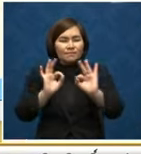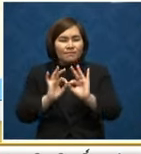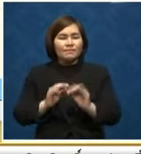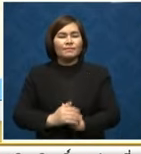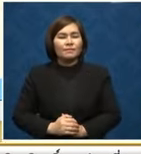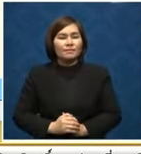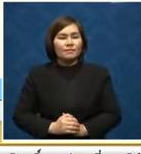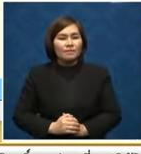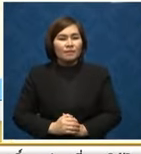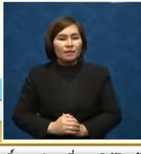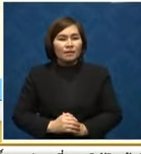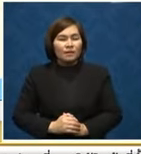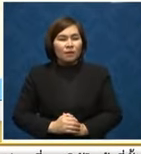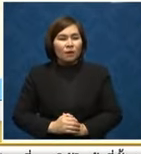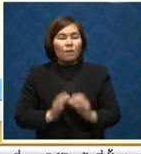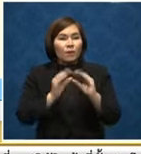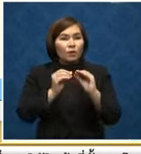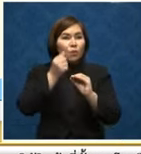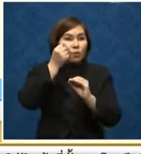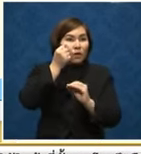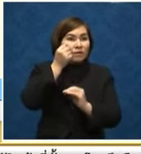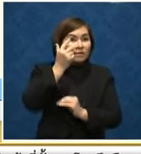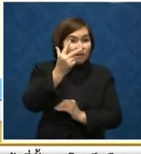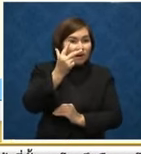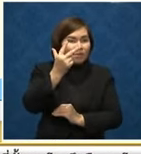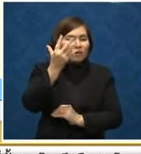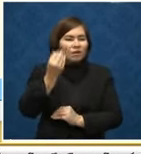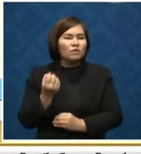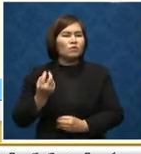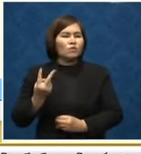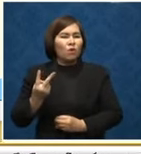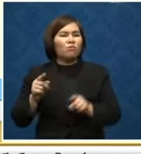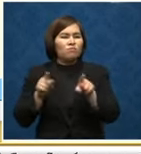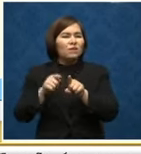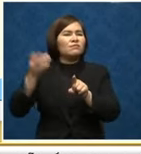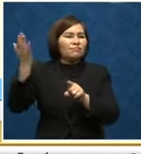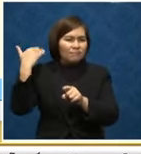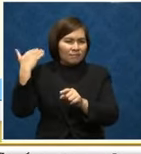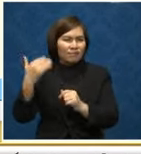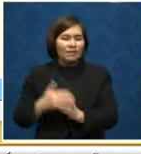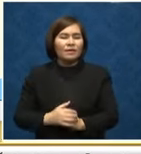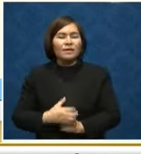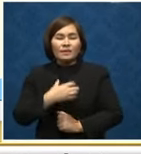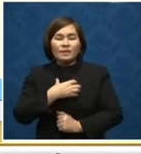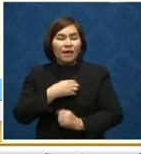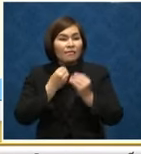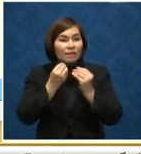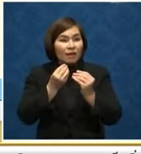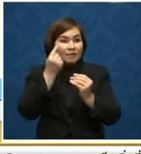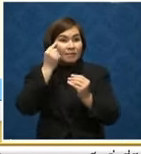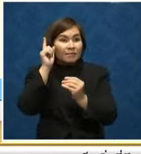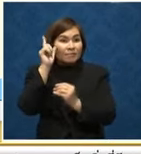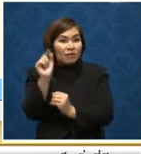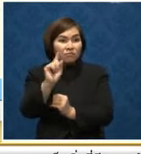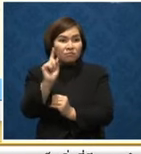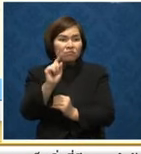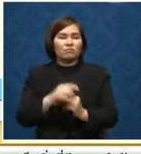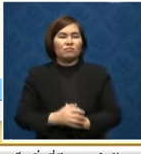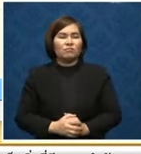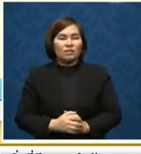ประชุมแทนที่จะเป็น3วันเหลือเพียง2วันเหมือนที่เราได้เคยทำมาในอดีตเนี่ยก็อยากจะให้ยึดแนวทางที่เราได้เคยทำมา